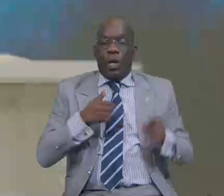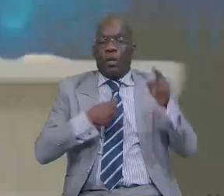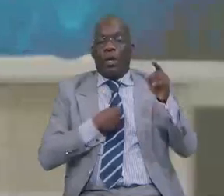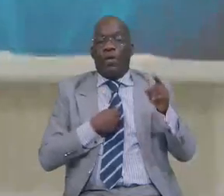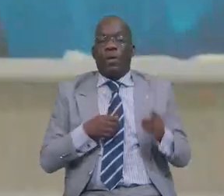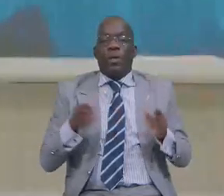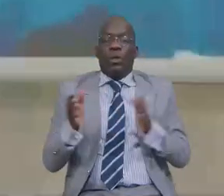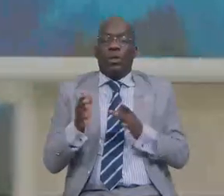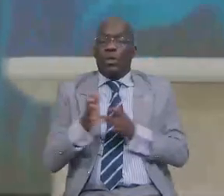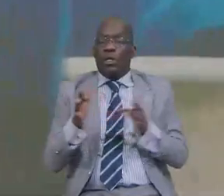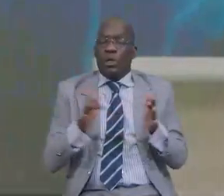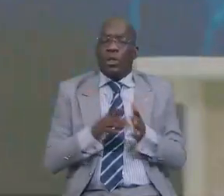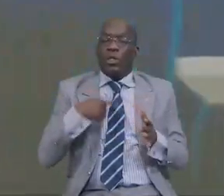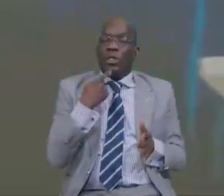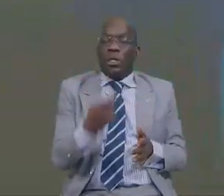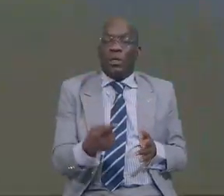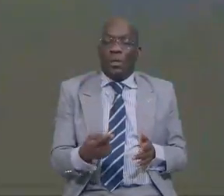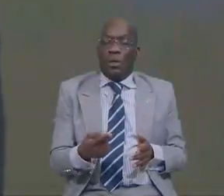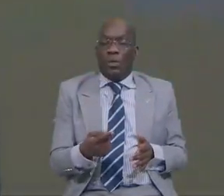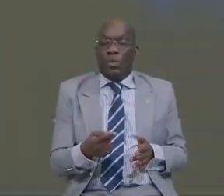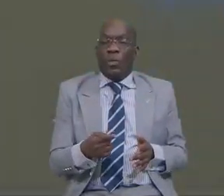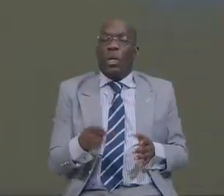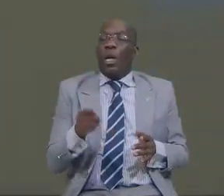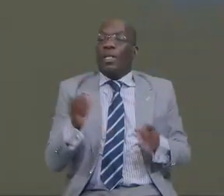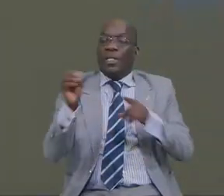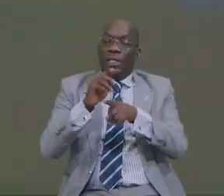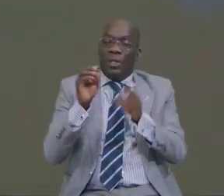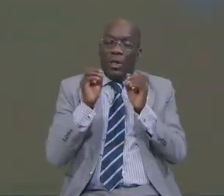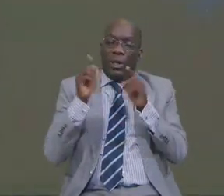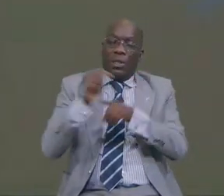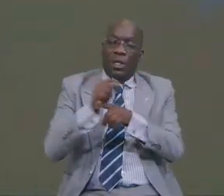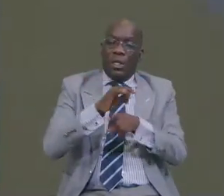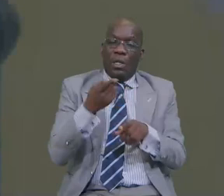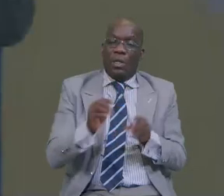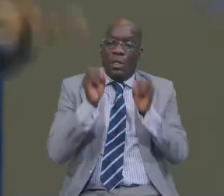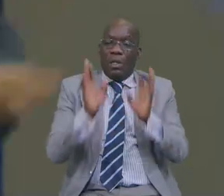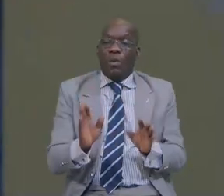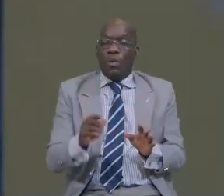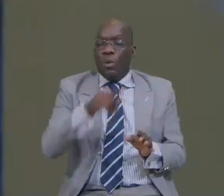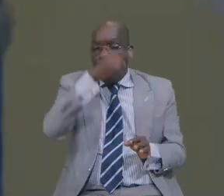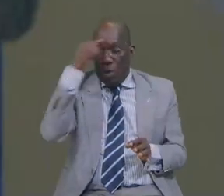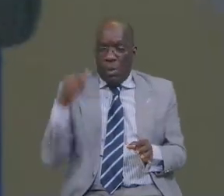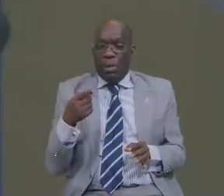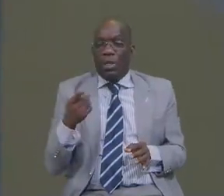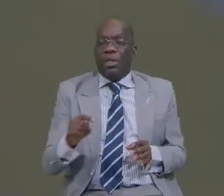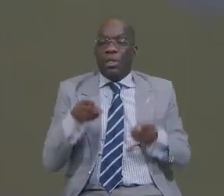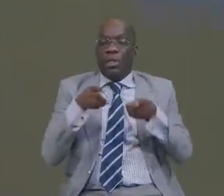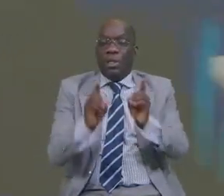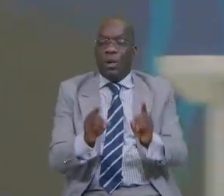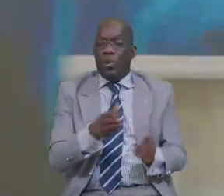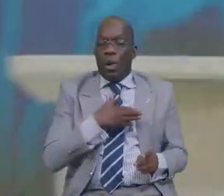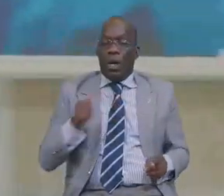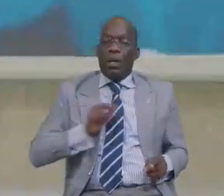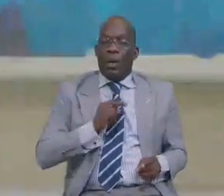Voyez ce que Jésus nous dit. Il forme les disciples. Parce que ces disciples-là et